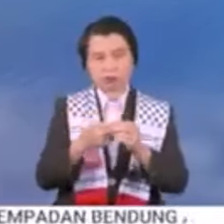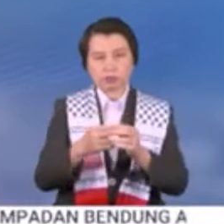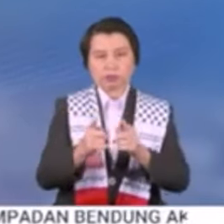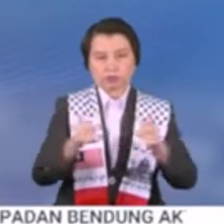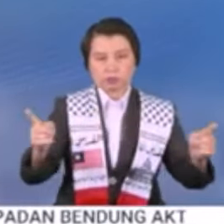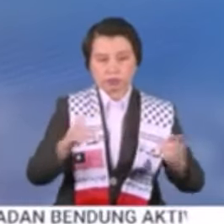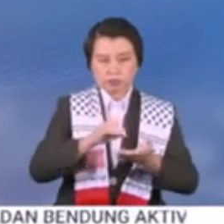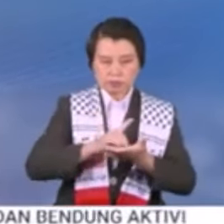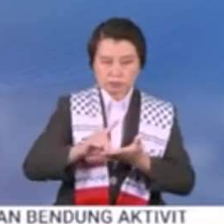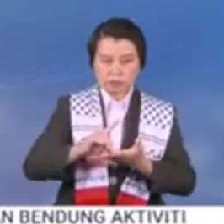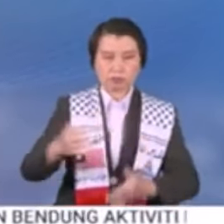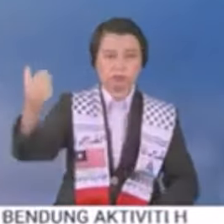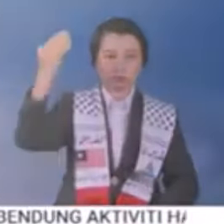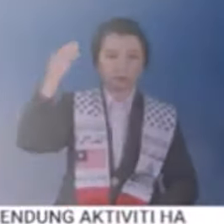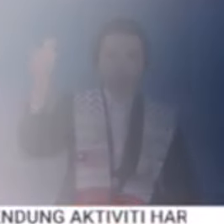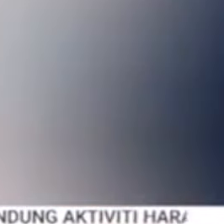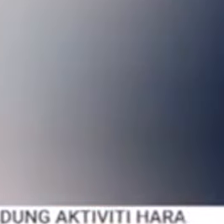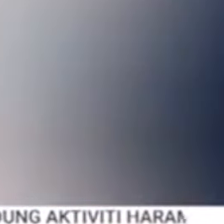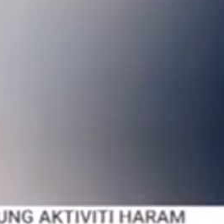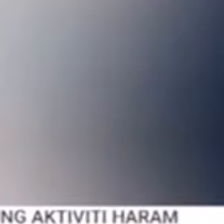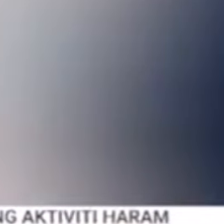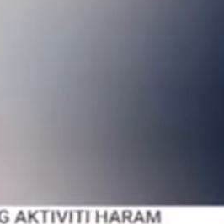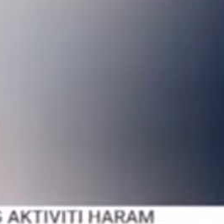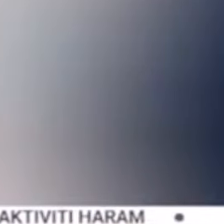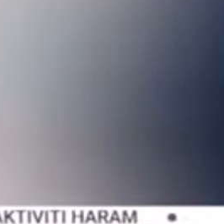sepanjang minggu lepas.